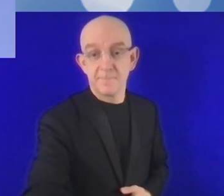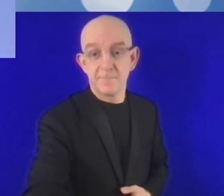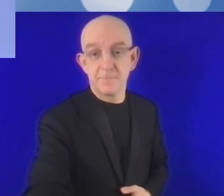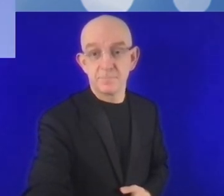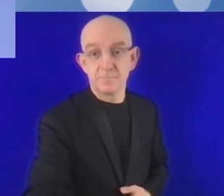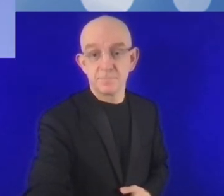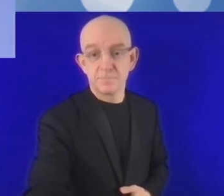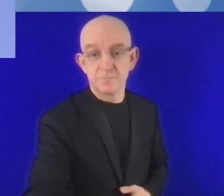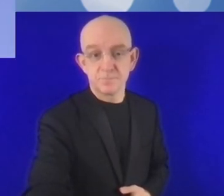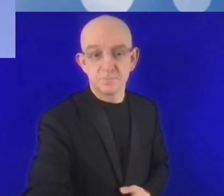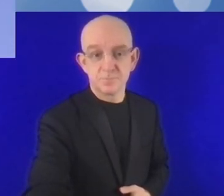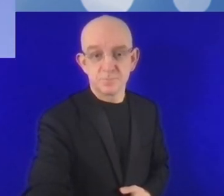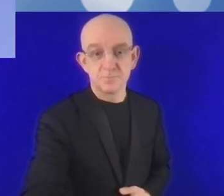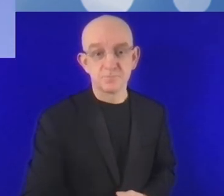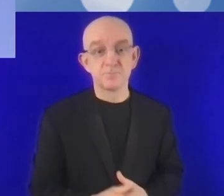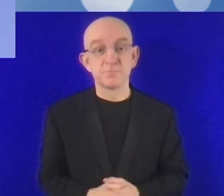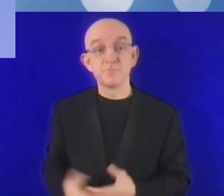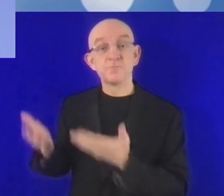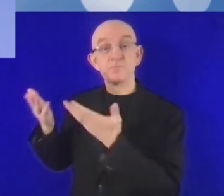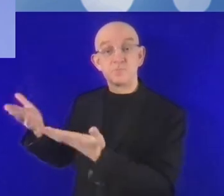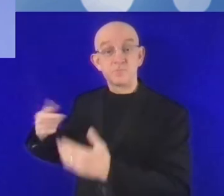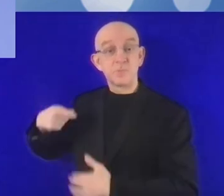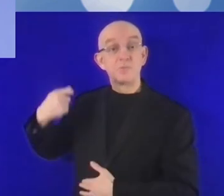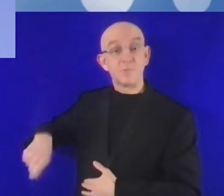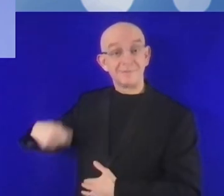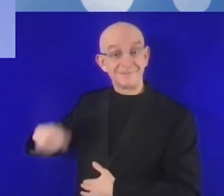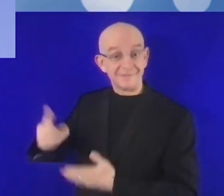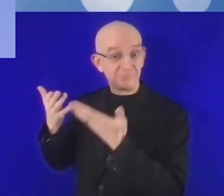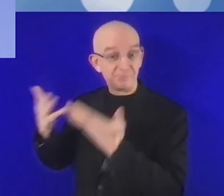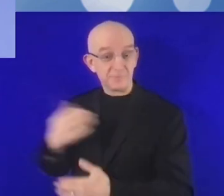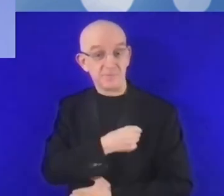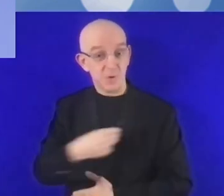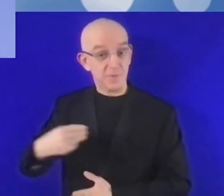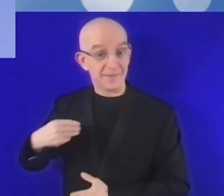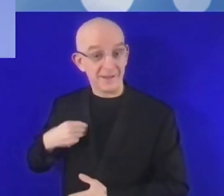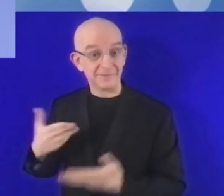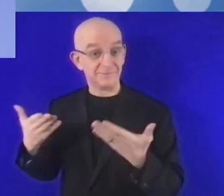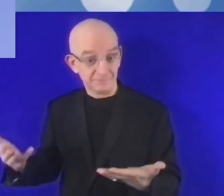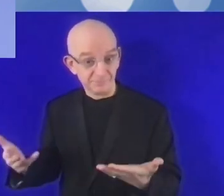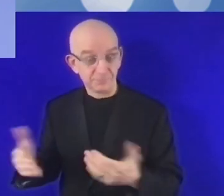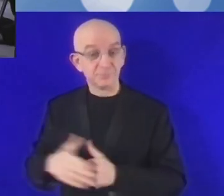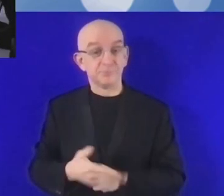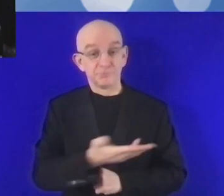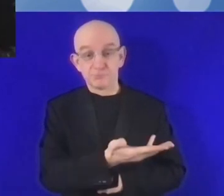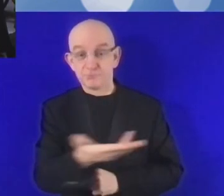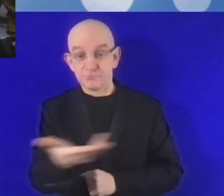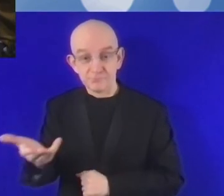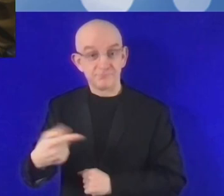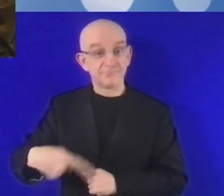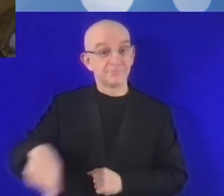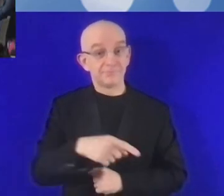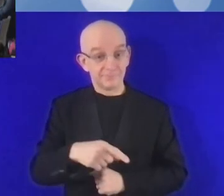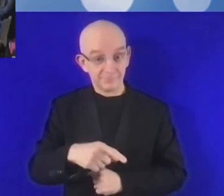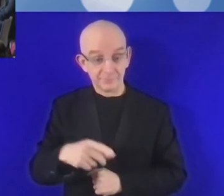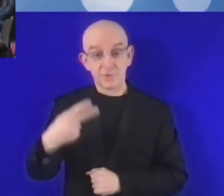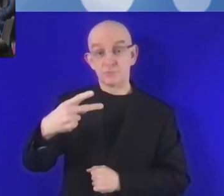Это был президент Республики Польша господин Анджей Дуда. Уважаемые дамы и господа, премьер-министр Республики Польша